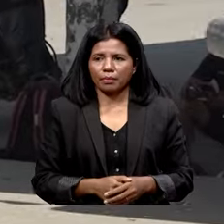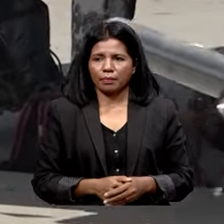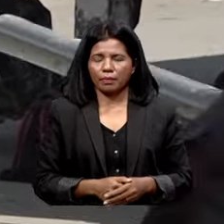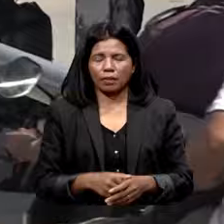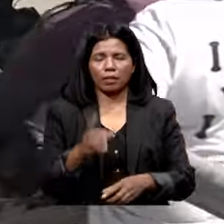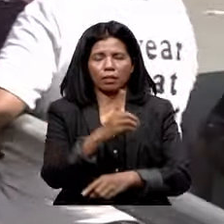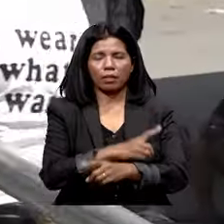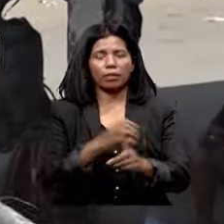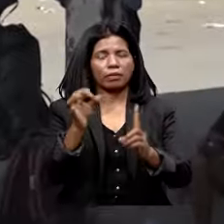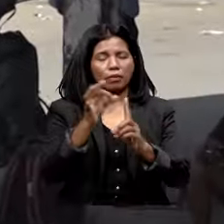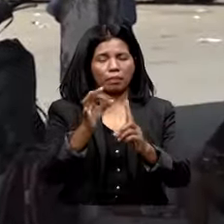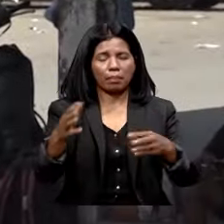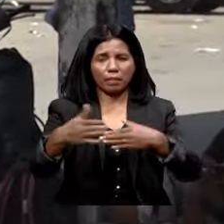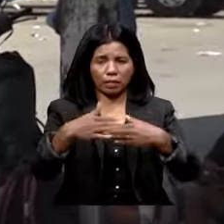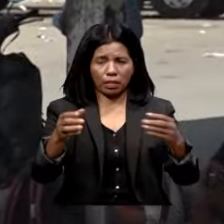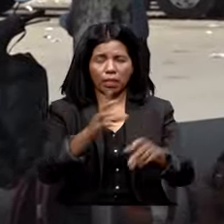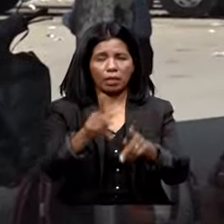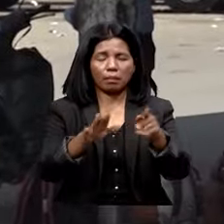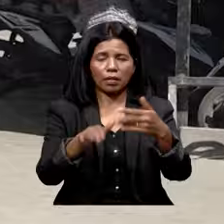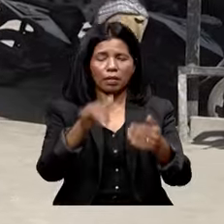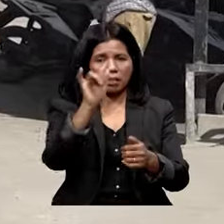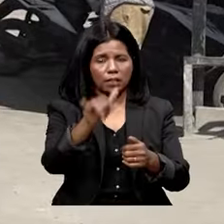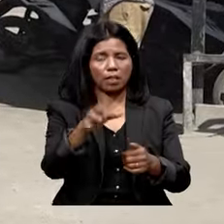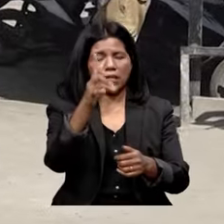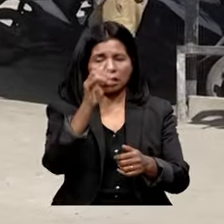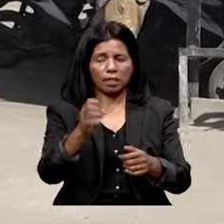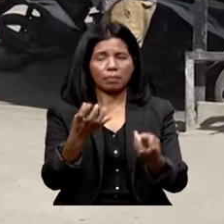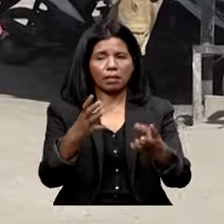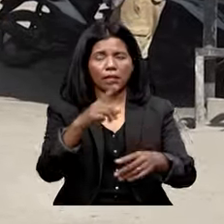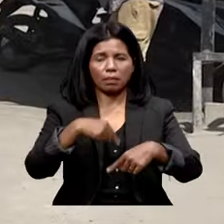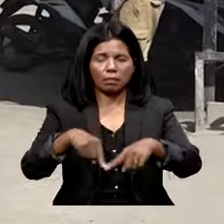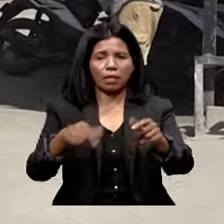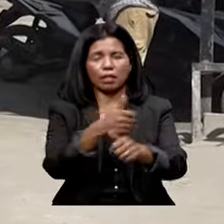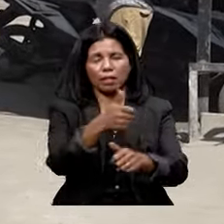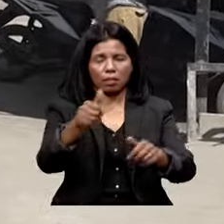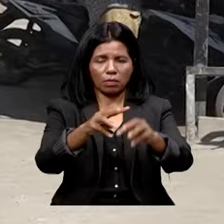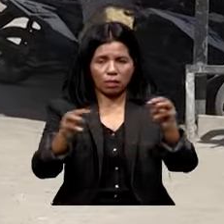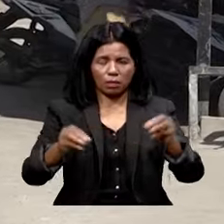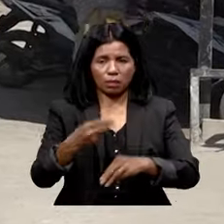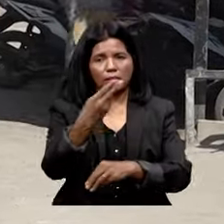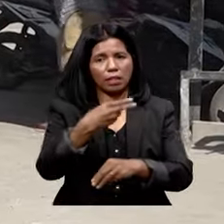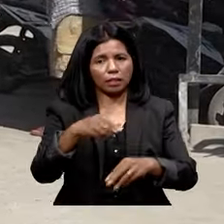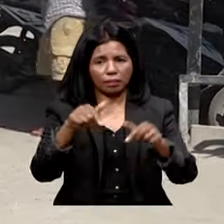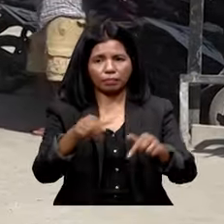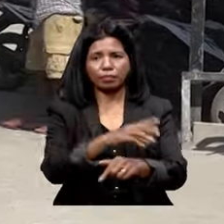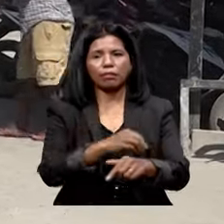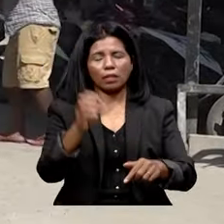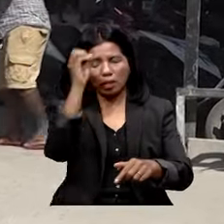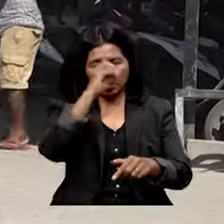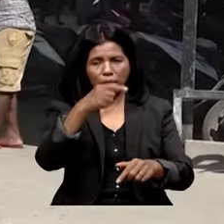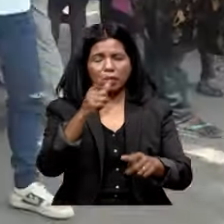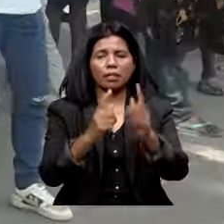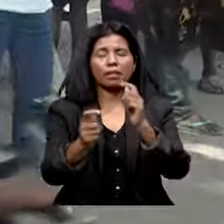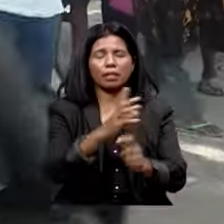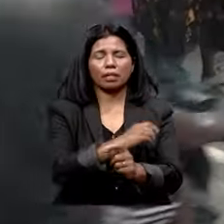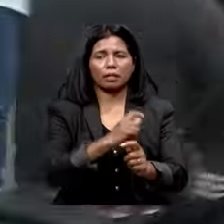Lorong Finado nebe besikona nune populasa nune behela iha dili bara kahu viajen bai deidak ne munisipi iha kintane turap sura saung jemeni iha terminal bekora no